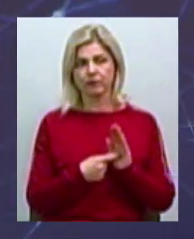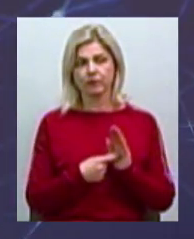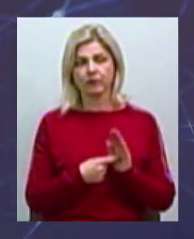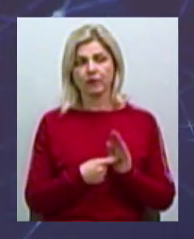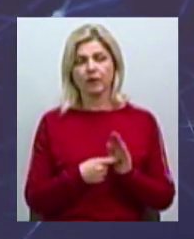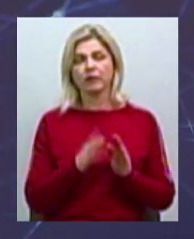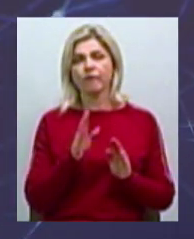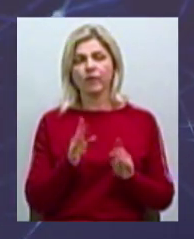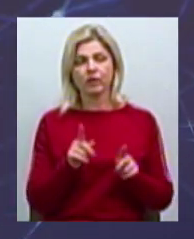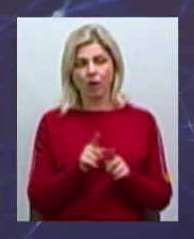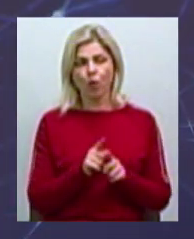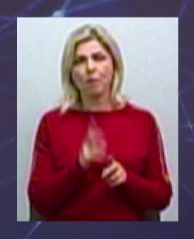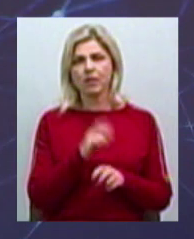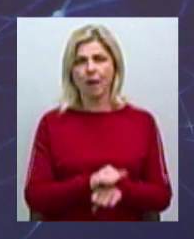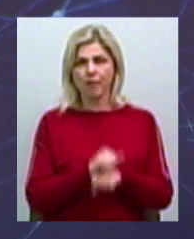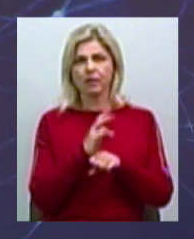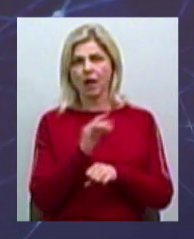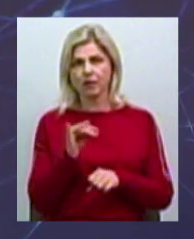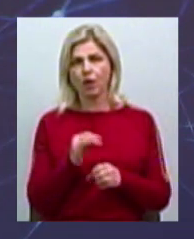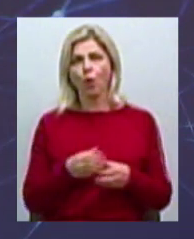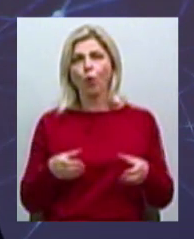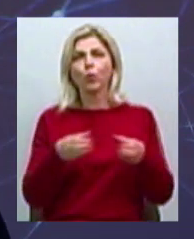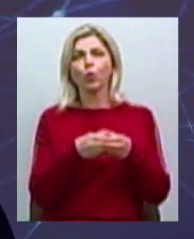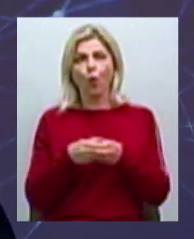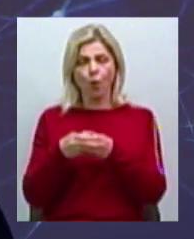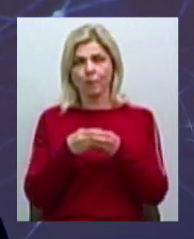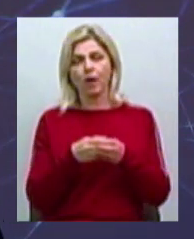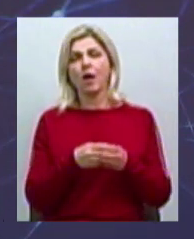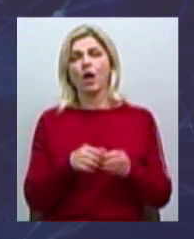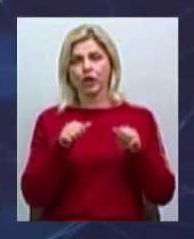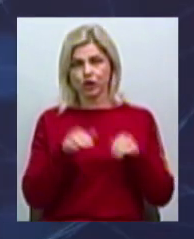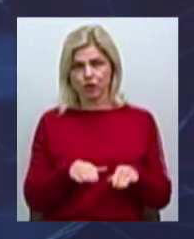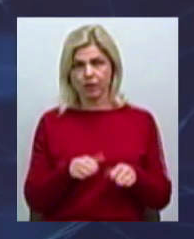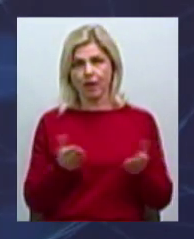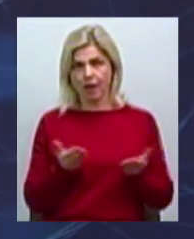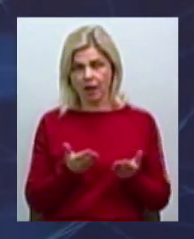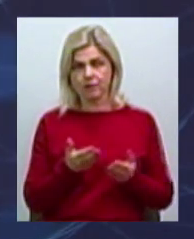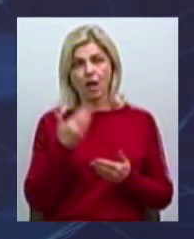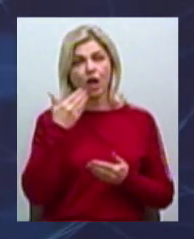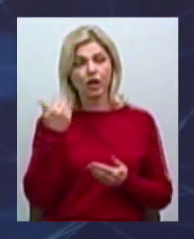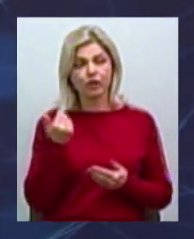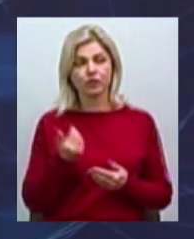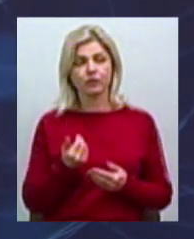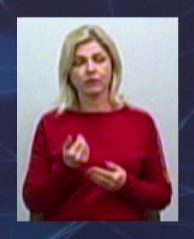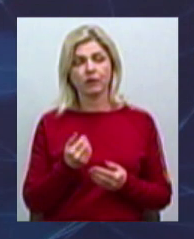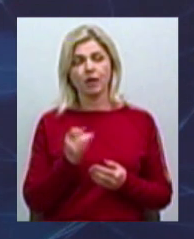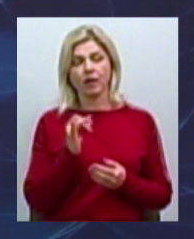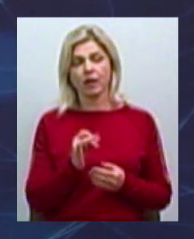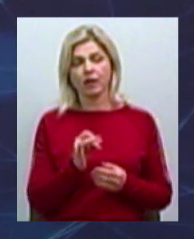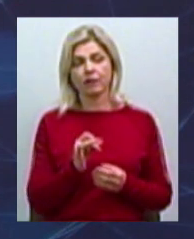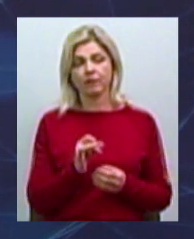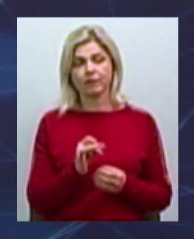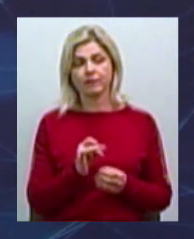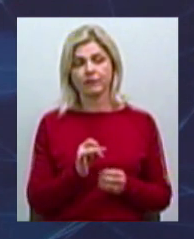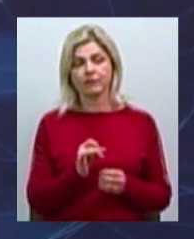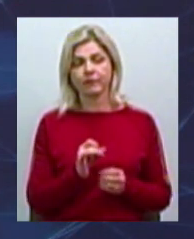вигляді, да, на Майдані або гуртом приймати якісь рішення, легше, ну, якраз скидати когось саме в